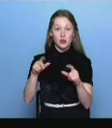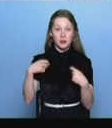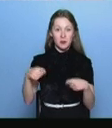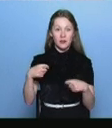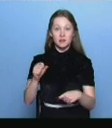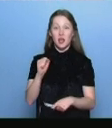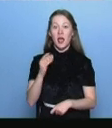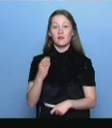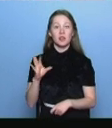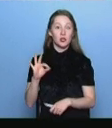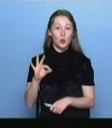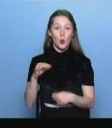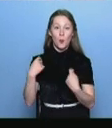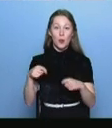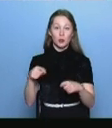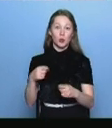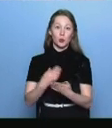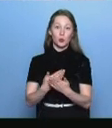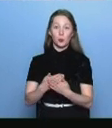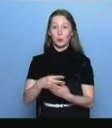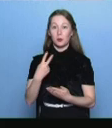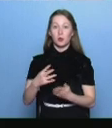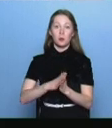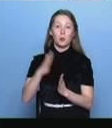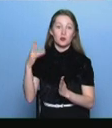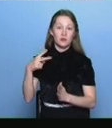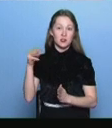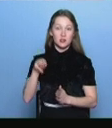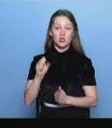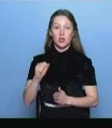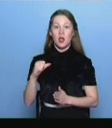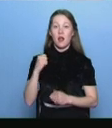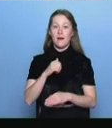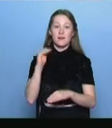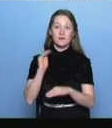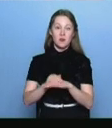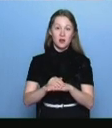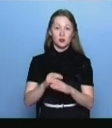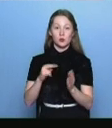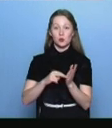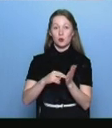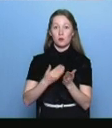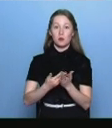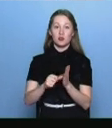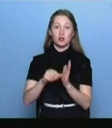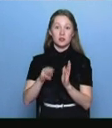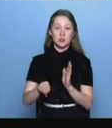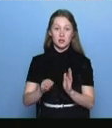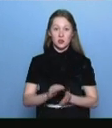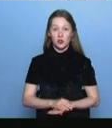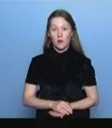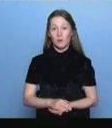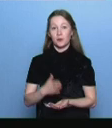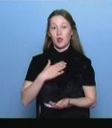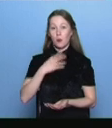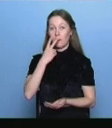там продаются, к примеру, он там свыше 20 тысяч, а хотя ему цена в районе 6 тысяч. На мой взгляд, эту